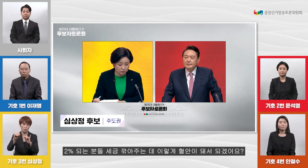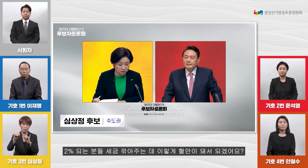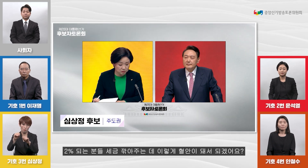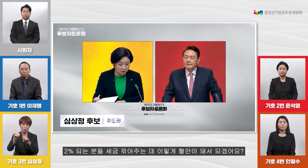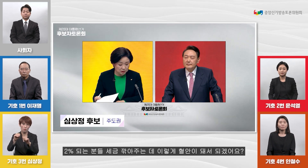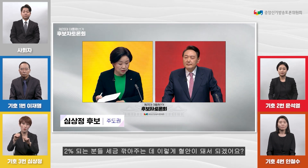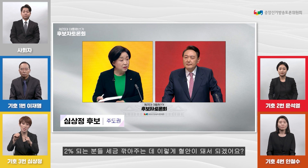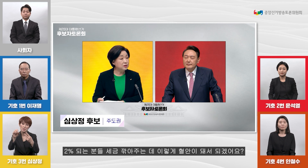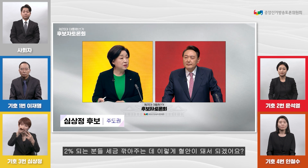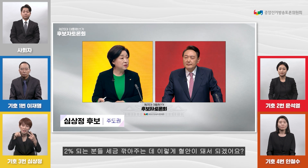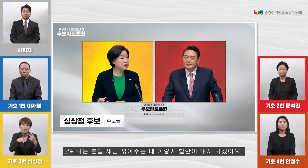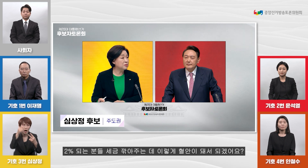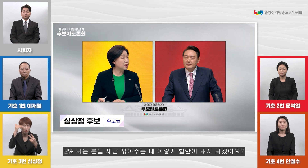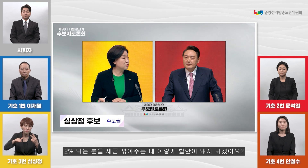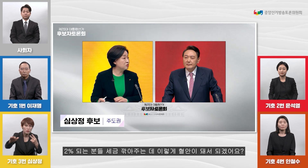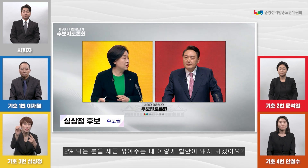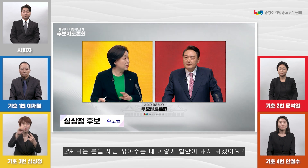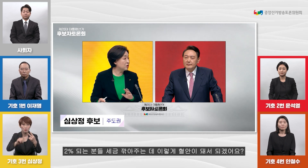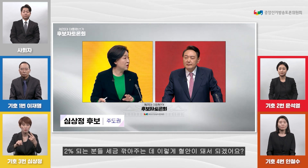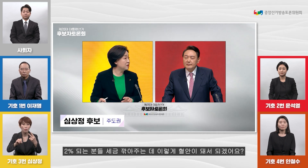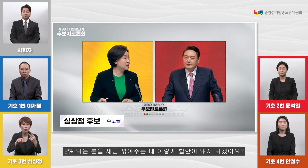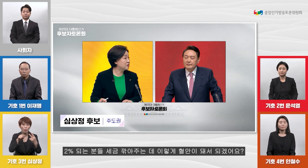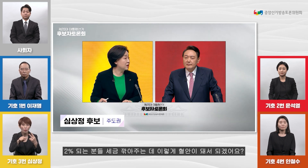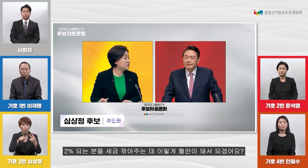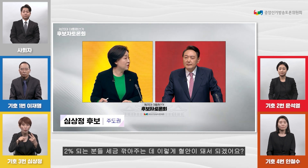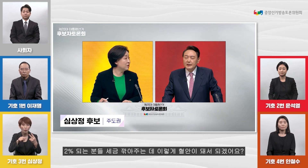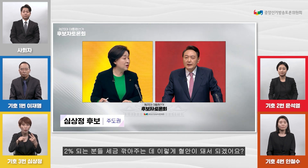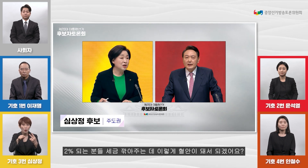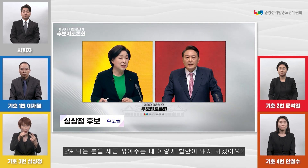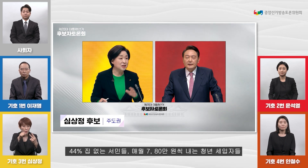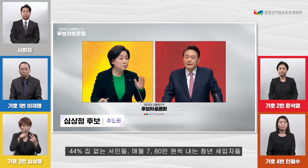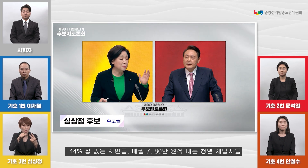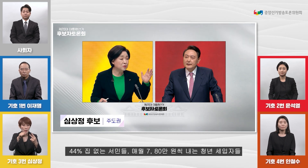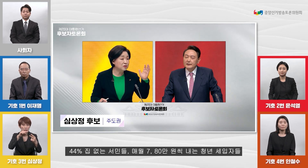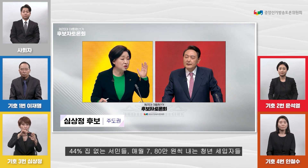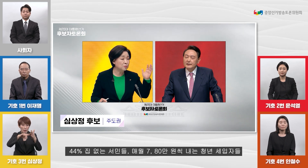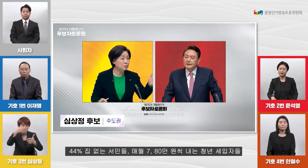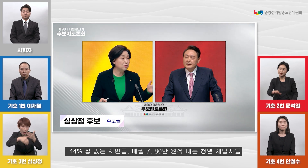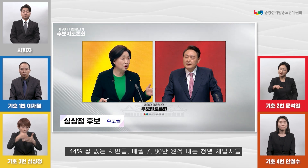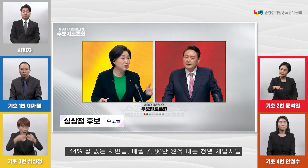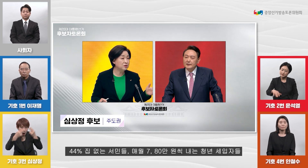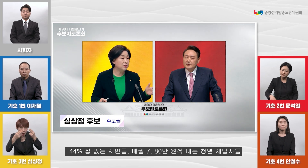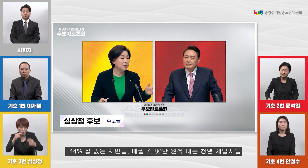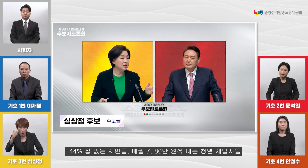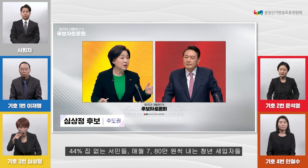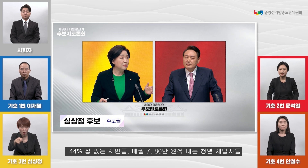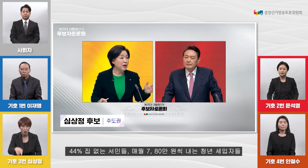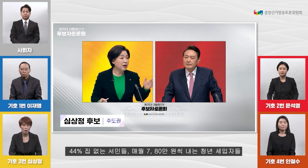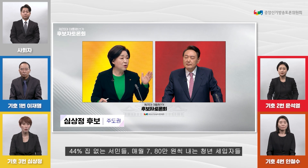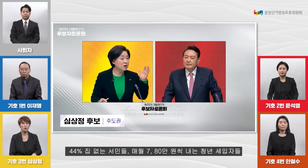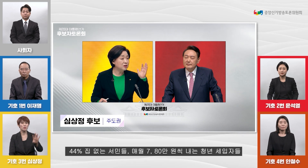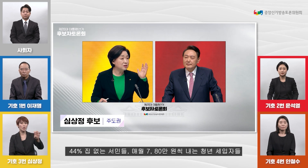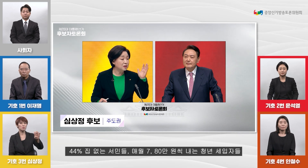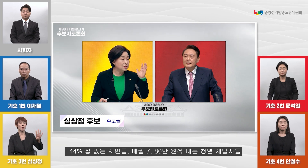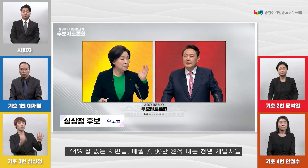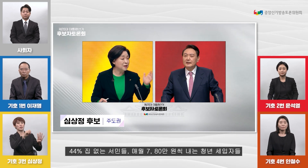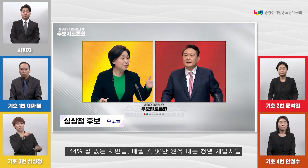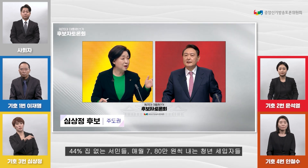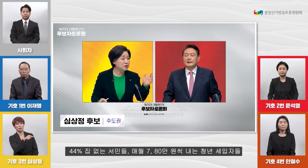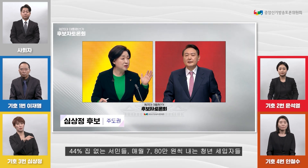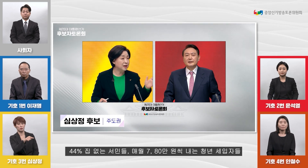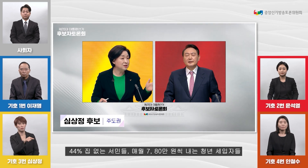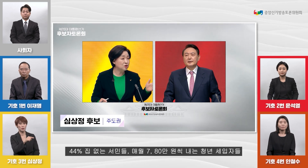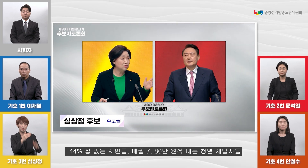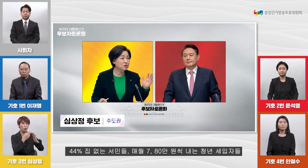2% 되는 분들 세금 깎아주는데 이렇게 혈안이 돼서 되겠어요? 44% 집 없는 서민들, 매월 7,